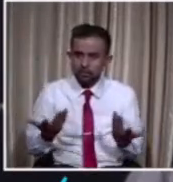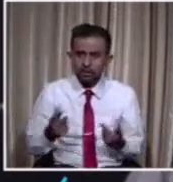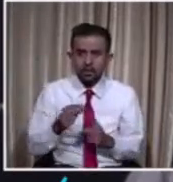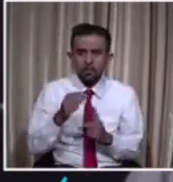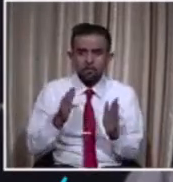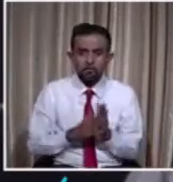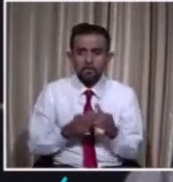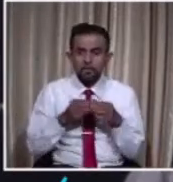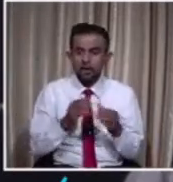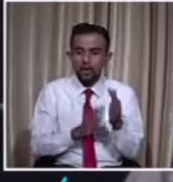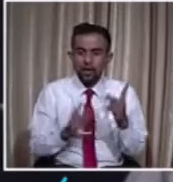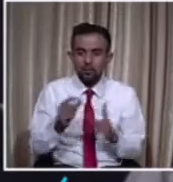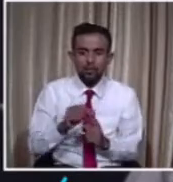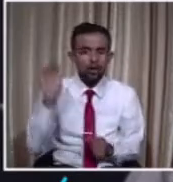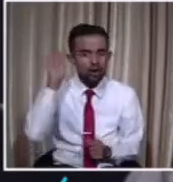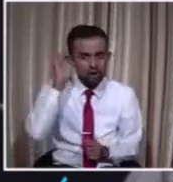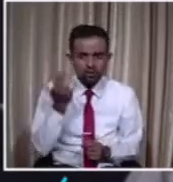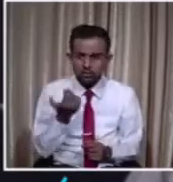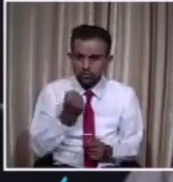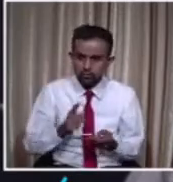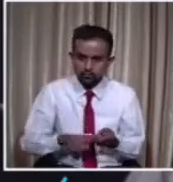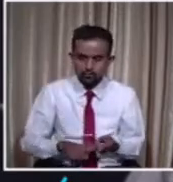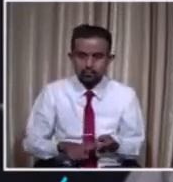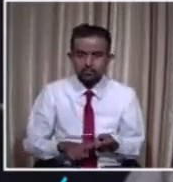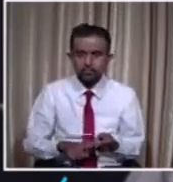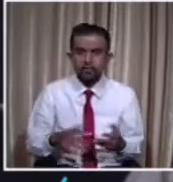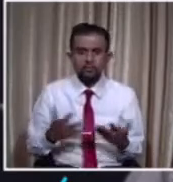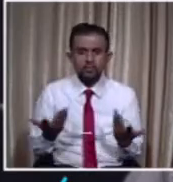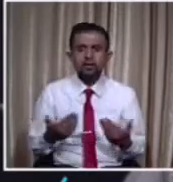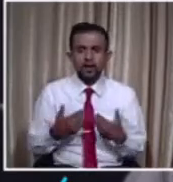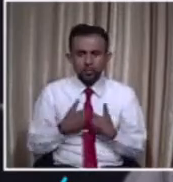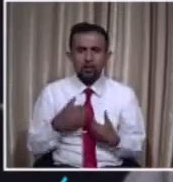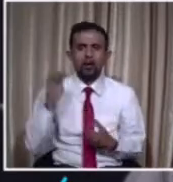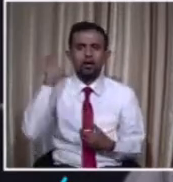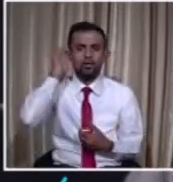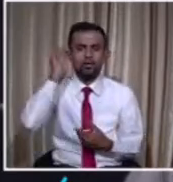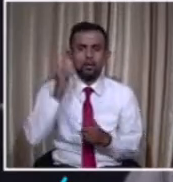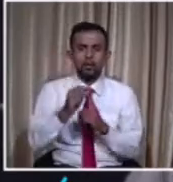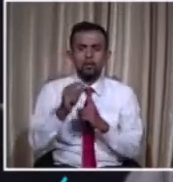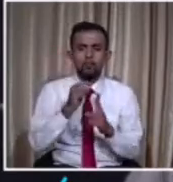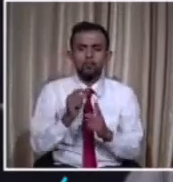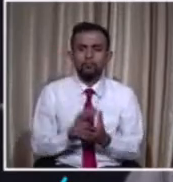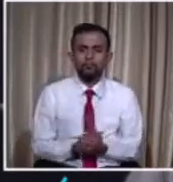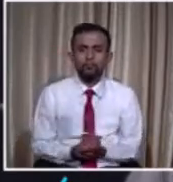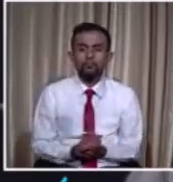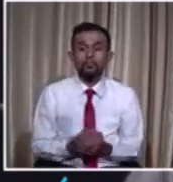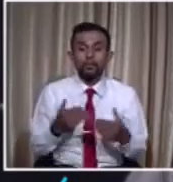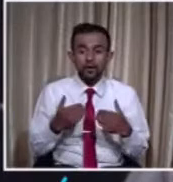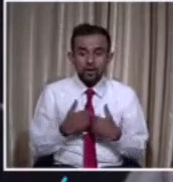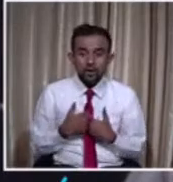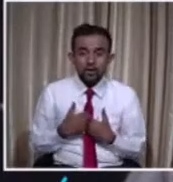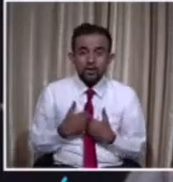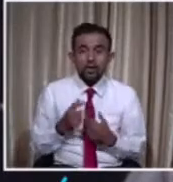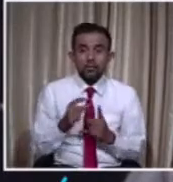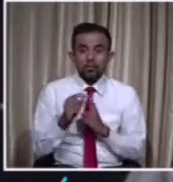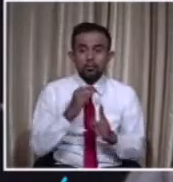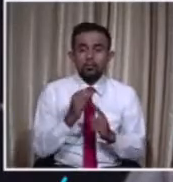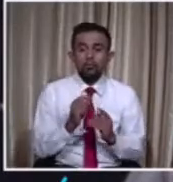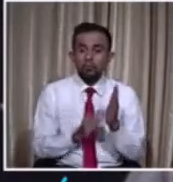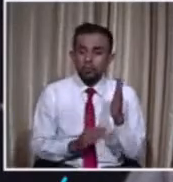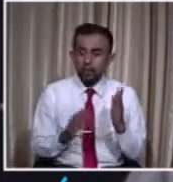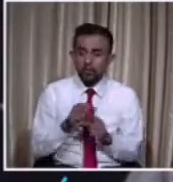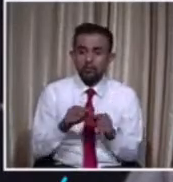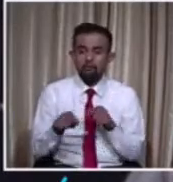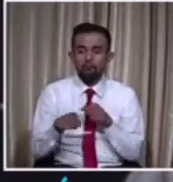අගමැතිතුමා ප්‍රමුඛ ඇමති මණ්ඩලයේ අහුන්කම් දෙන්න ඕනේ. එහෙම නැත්නම් අපි අහුන්කම් දෙන්න ඕනේ පාර්ලිමේන්තුවේ. ඒ නිසා තමයි අපි පාර්ලිමේන්තු මන්ත්‍රීවරුන්